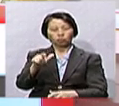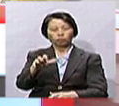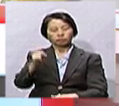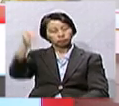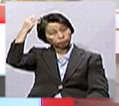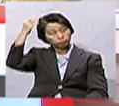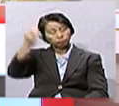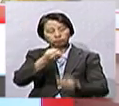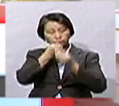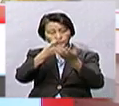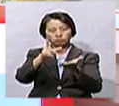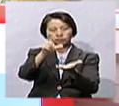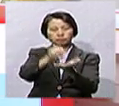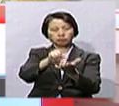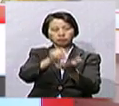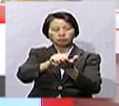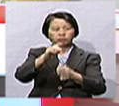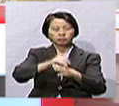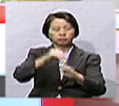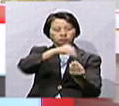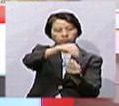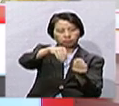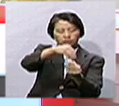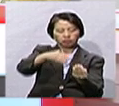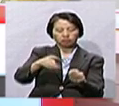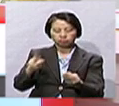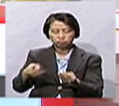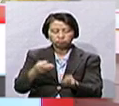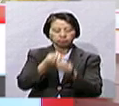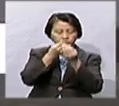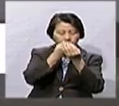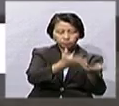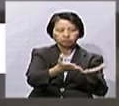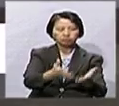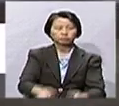kisahnya kepada wartawan Hanin Muhili di Makkah Al-Mukarramah.